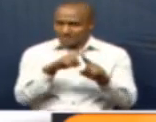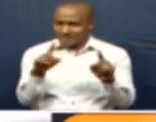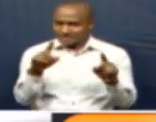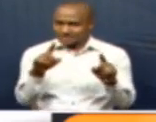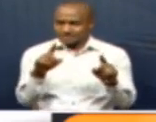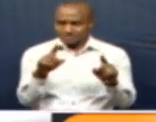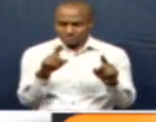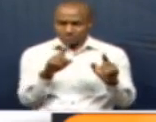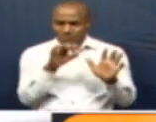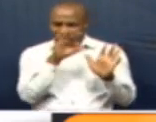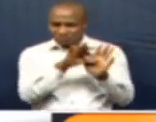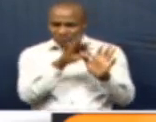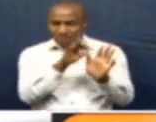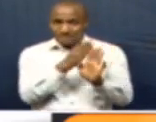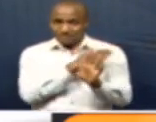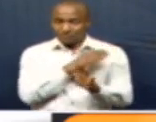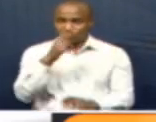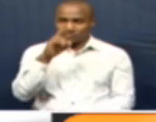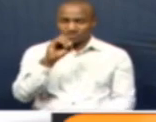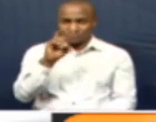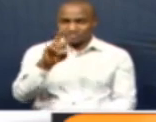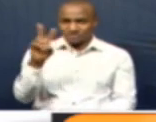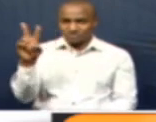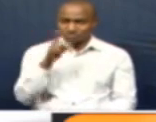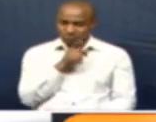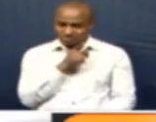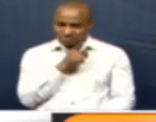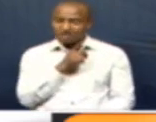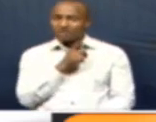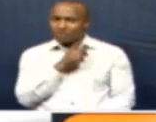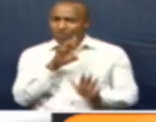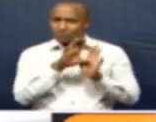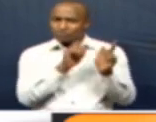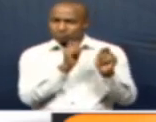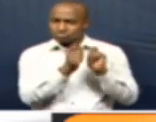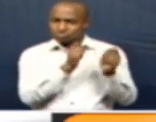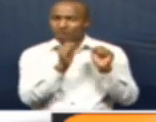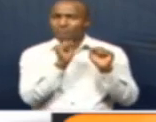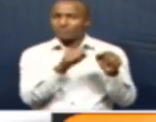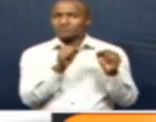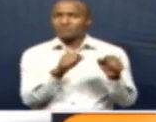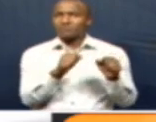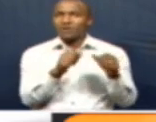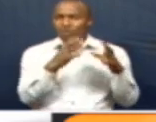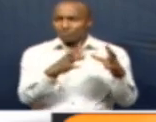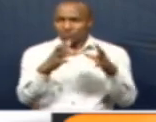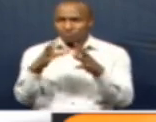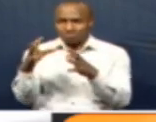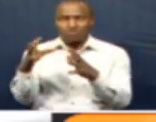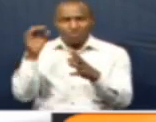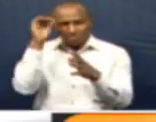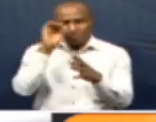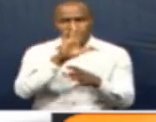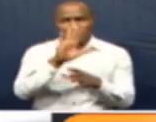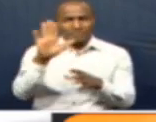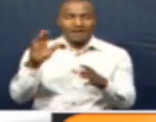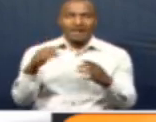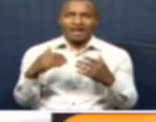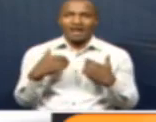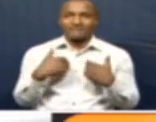maamuzi kabla ya uchaguzi wa mwaka 2022 unaonekana kupamba moto na makundi ya watu kuchukua misimamo yao kuhusu swala